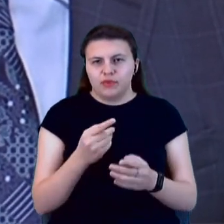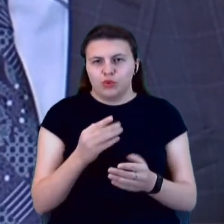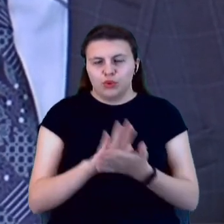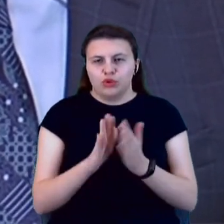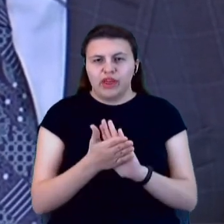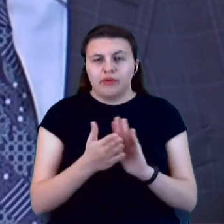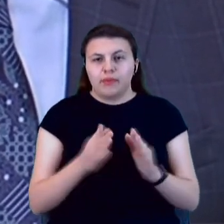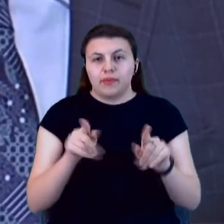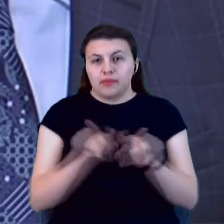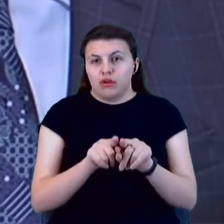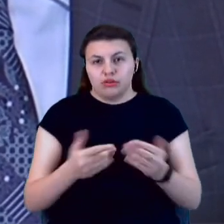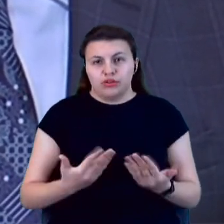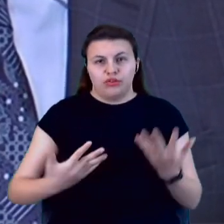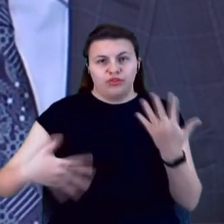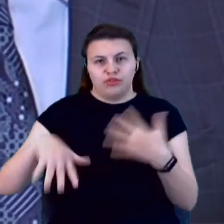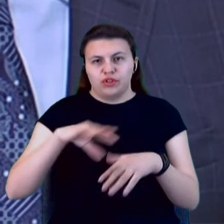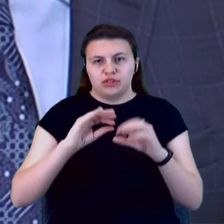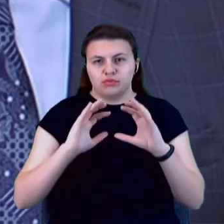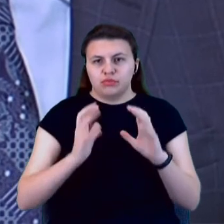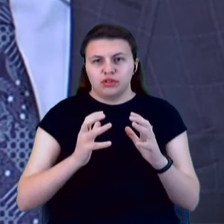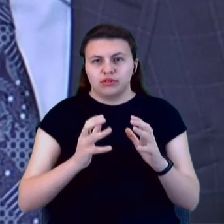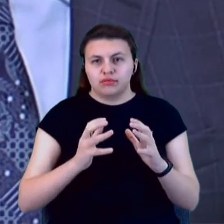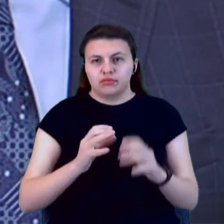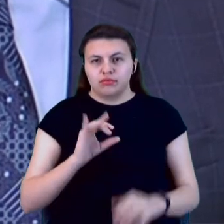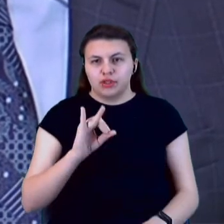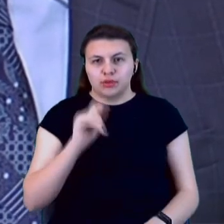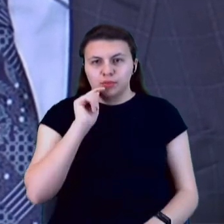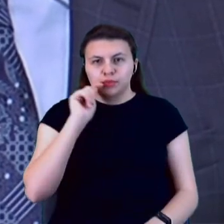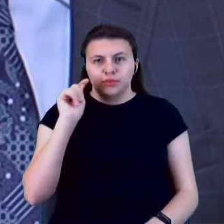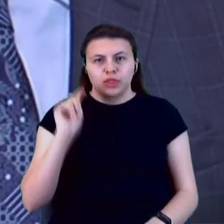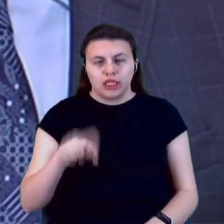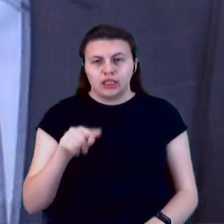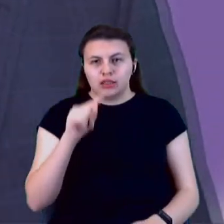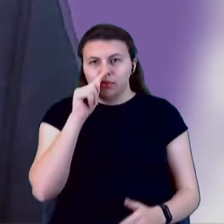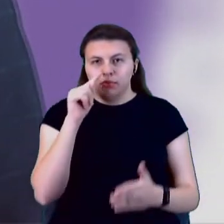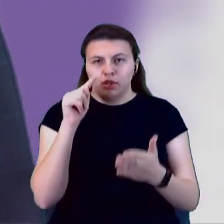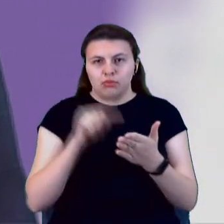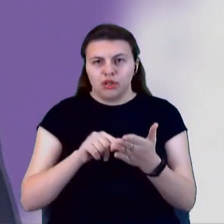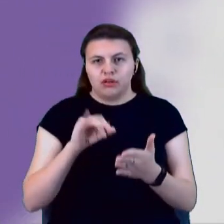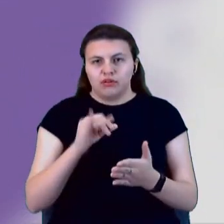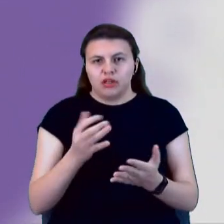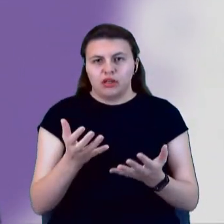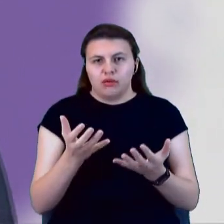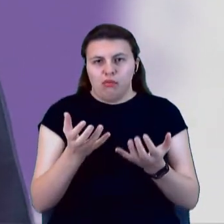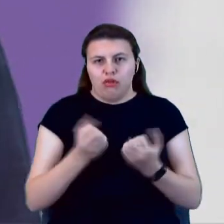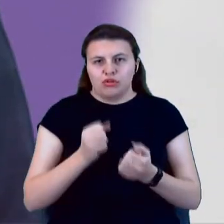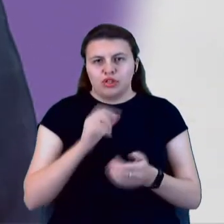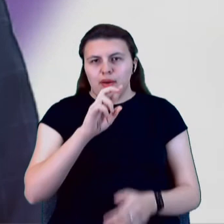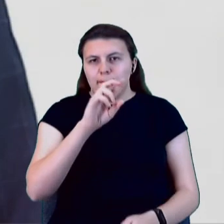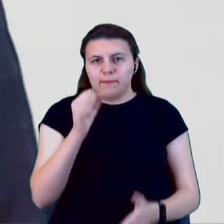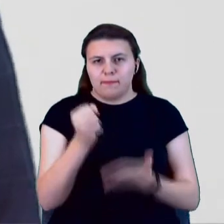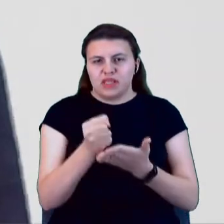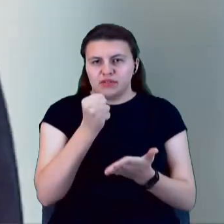живет весь мир, и Украина, попав и получив безвиз, безусловно,